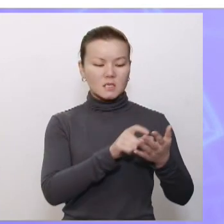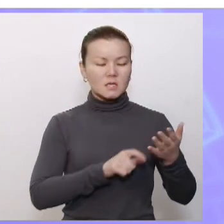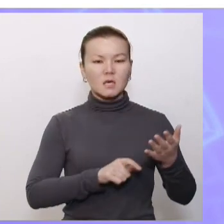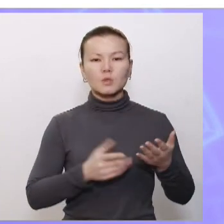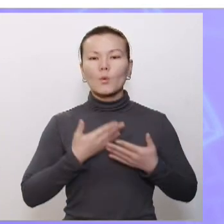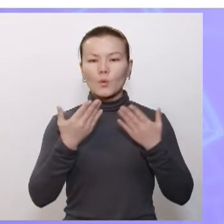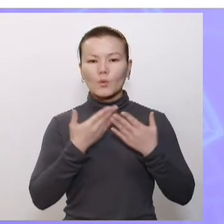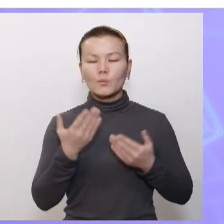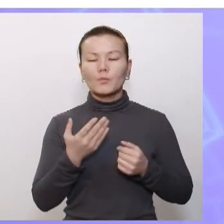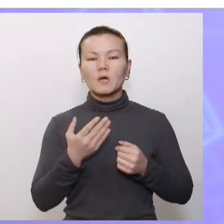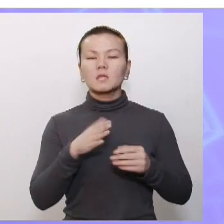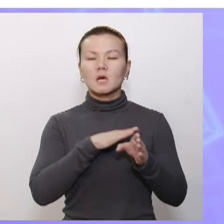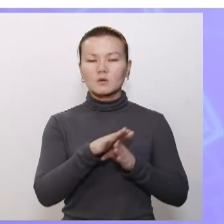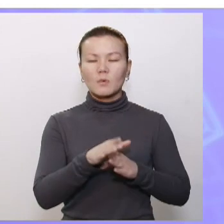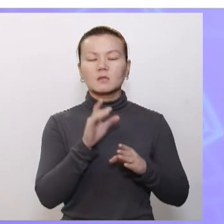тапшырмаларды аткардыңар.